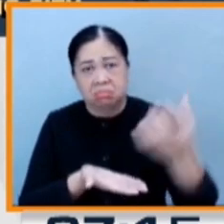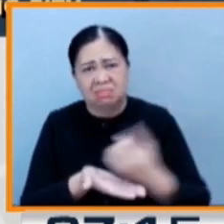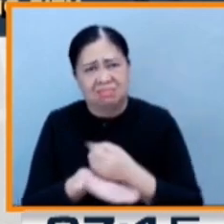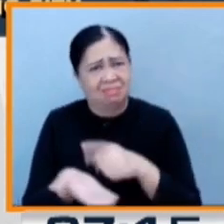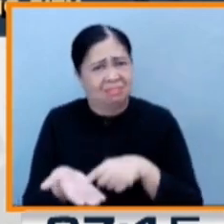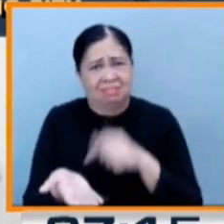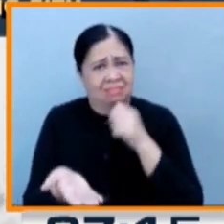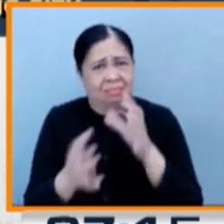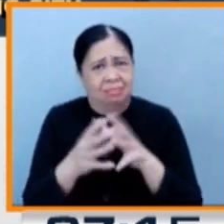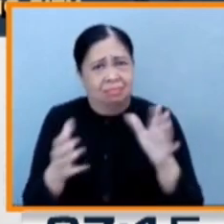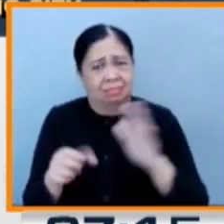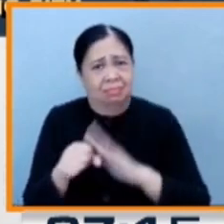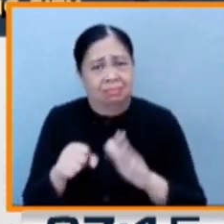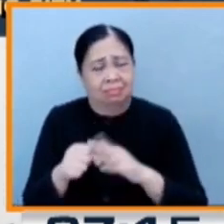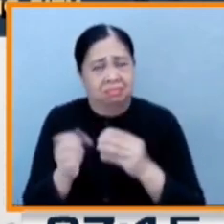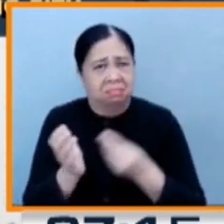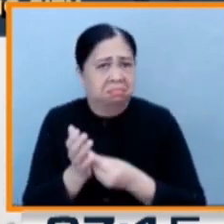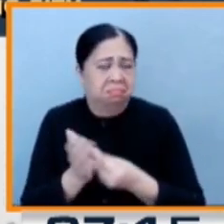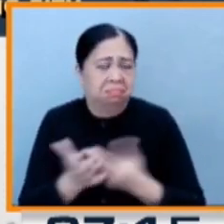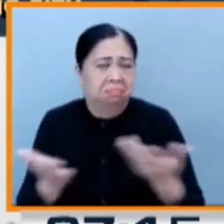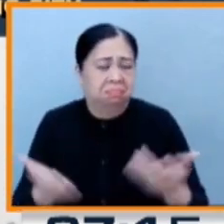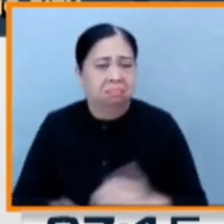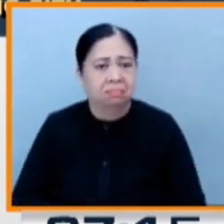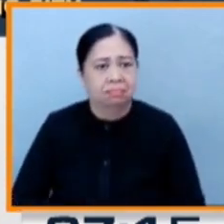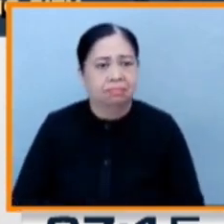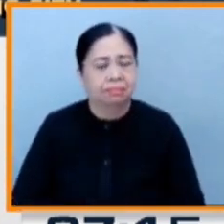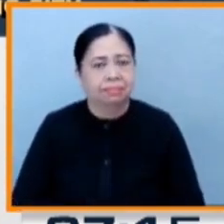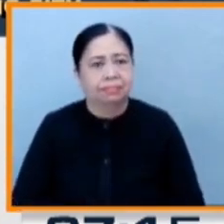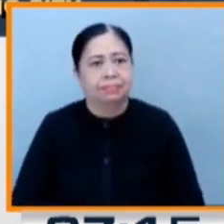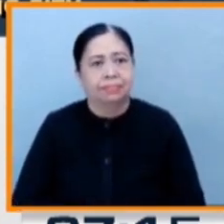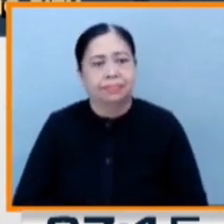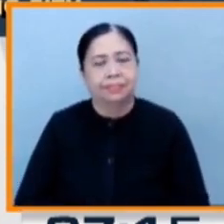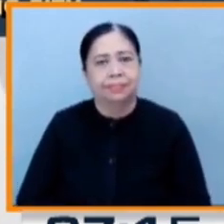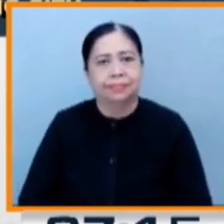Melales Moras para sa Pambansang TV sa Bagong Pilipinas.